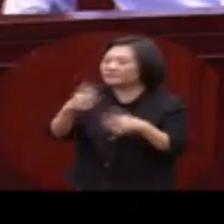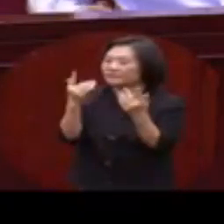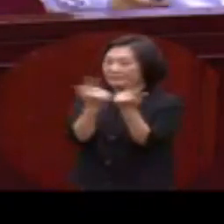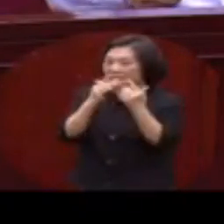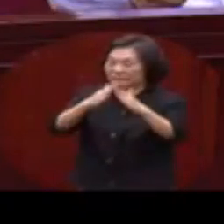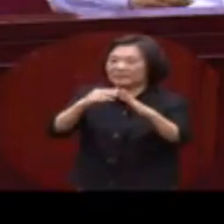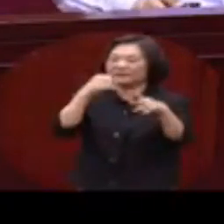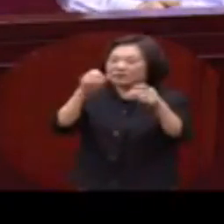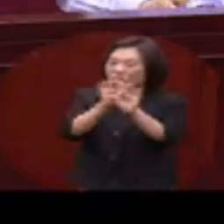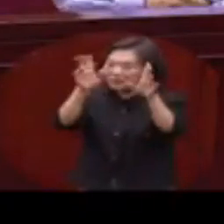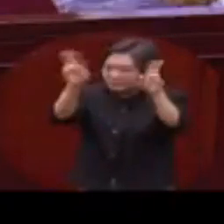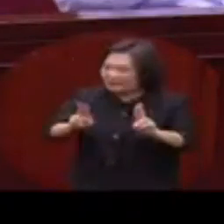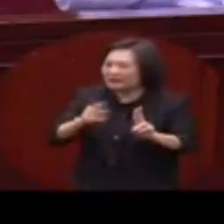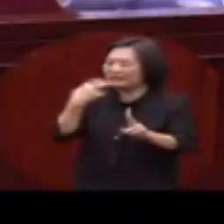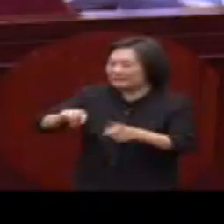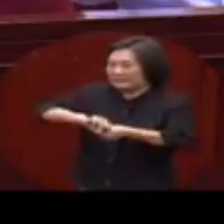可以到